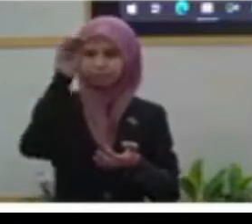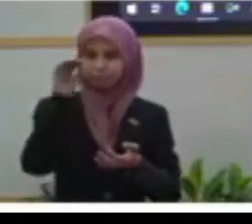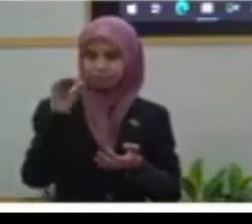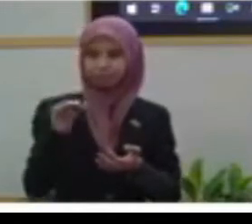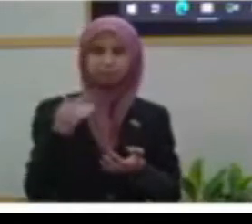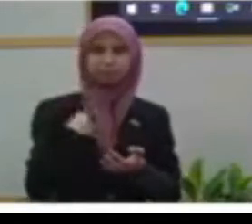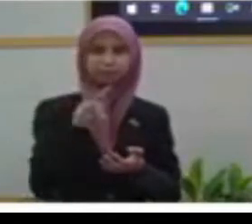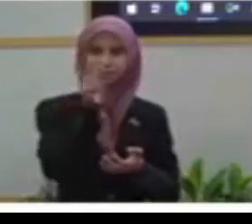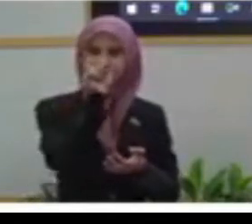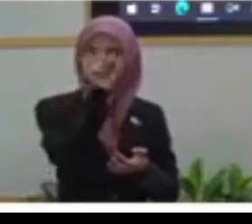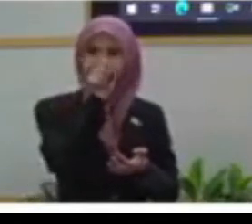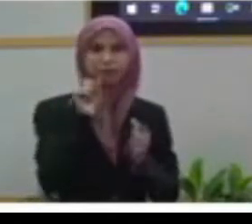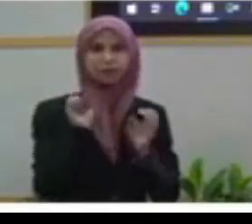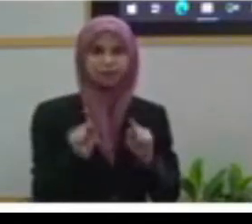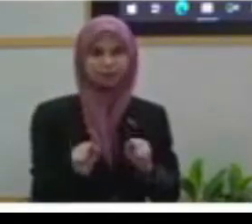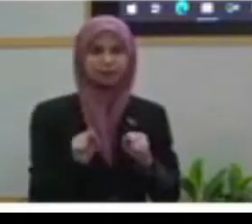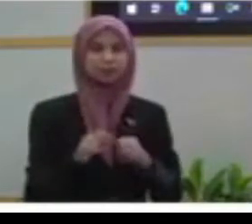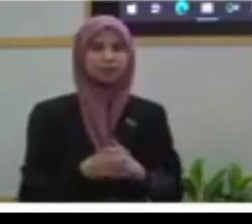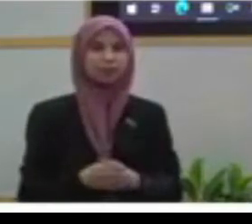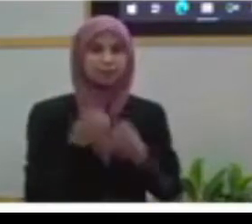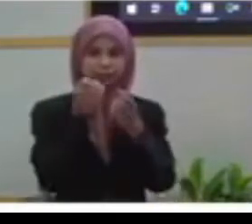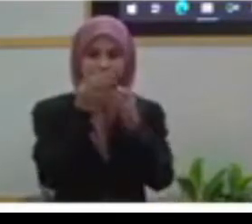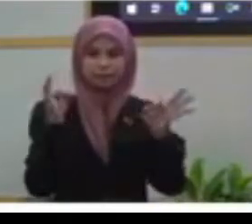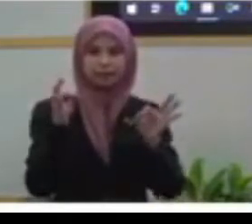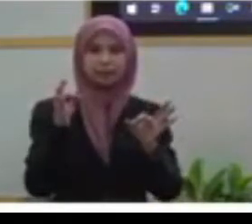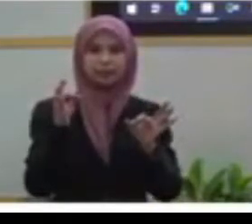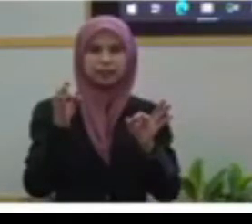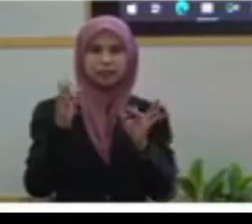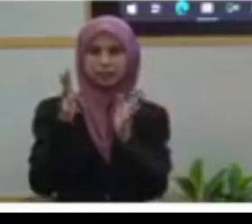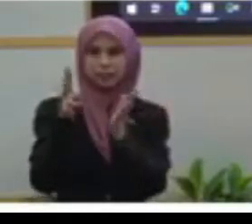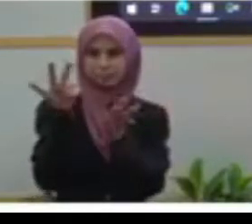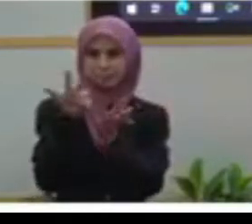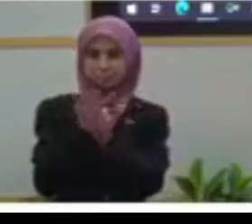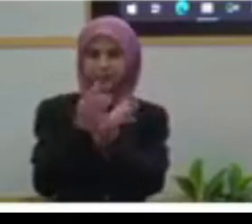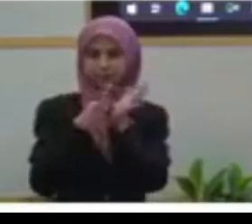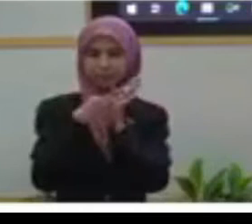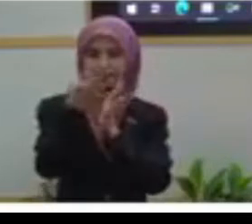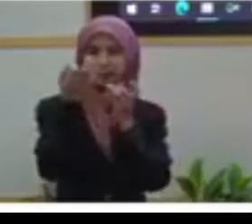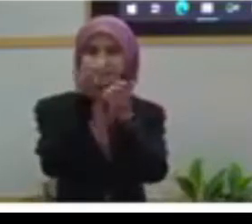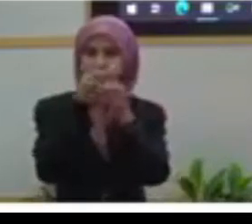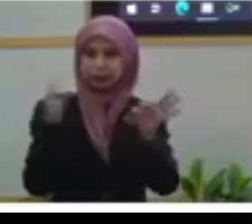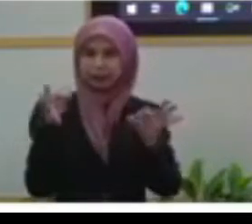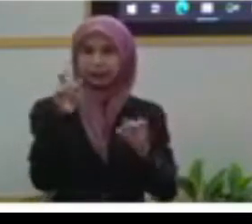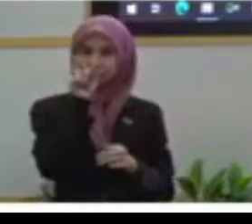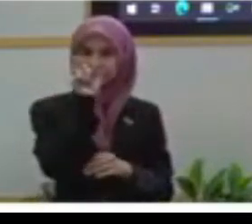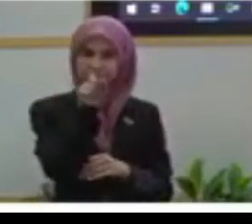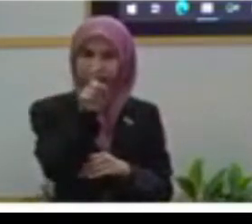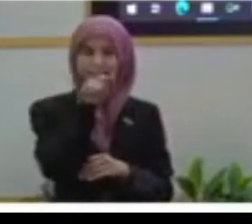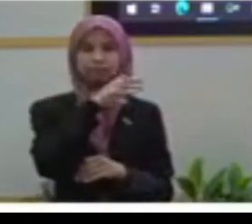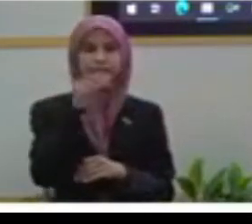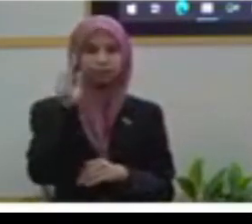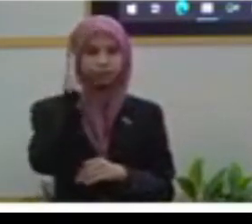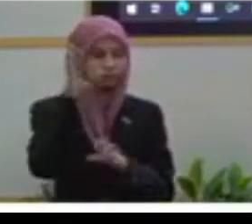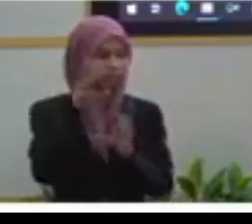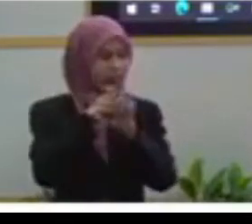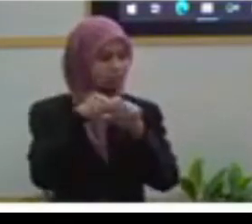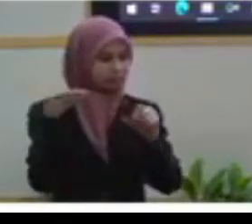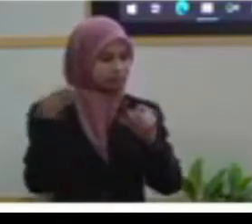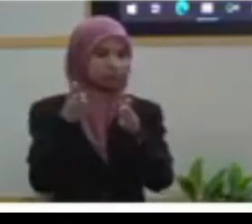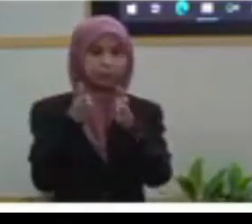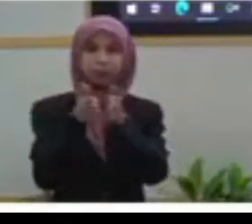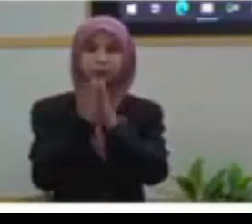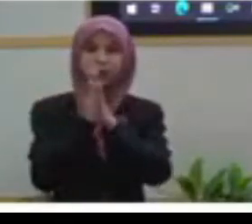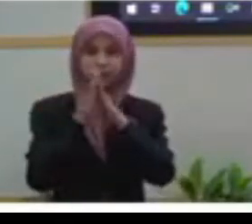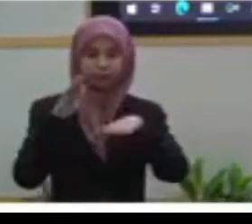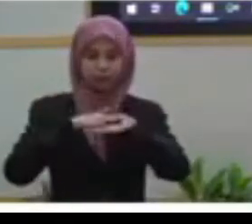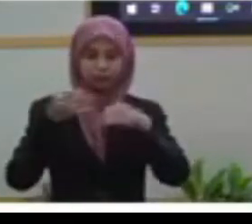pelekat kenderaan percuma OKU. Klik pada sini dan akan keluar permohonan